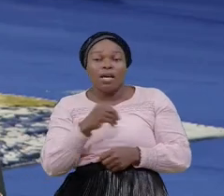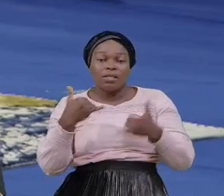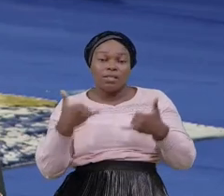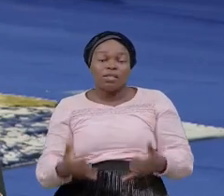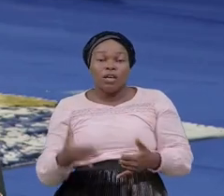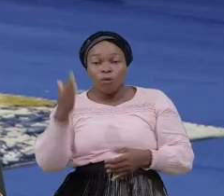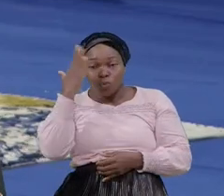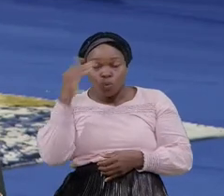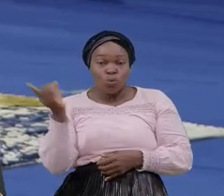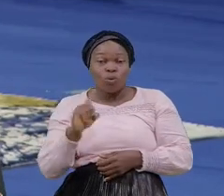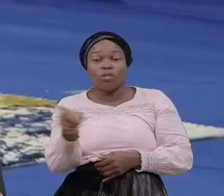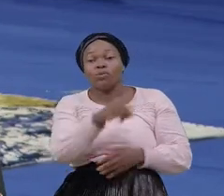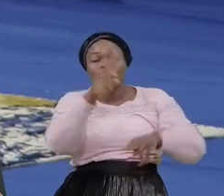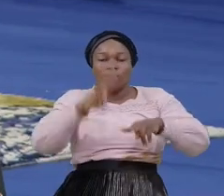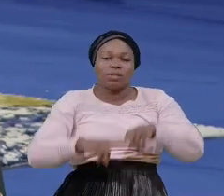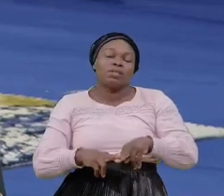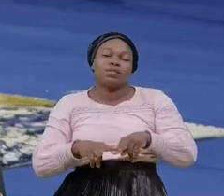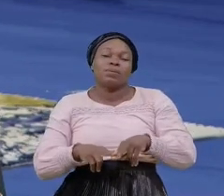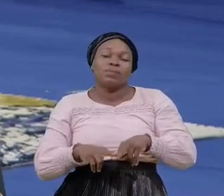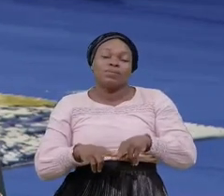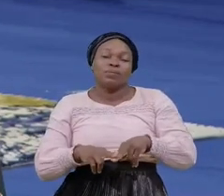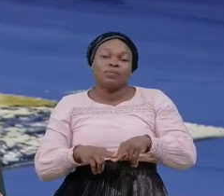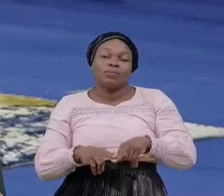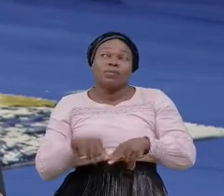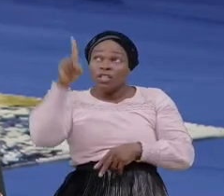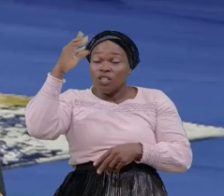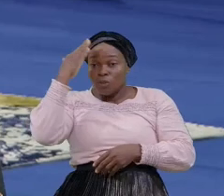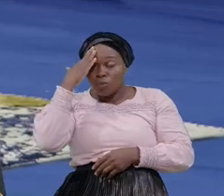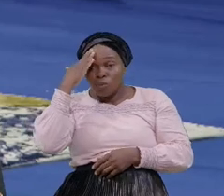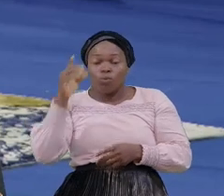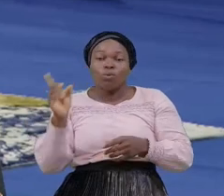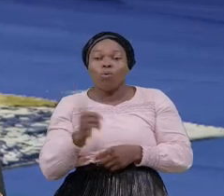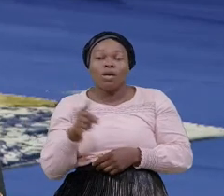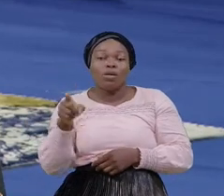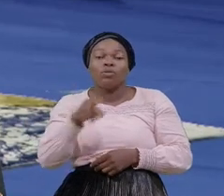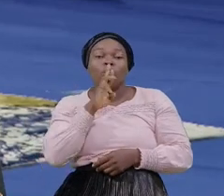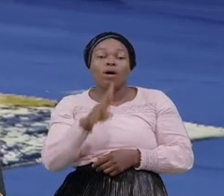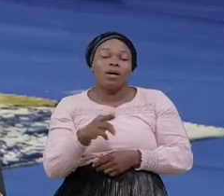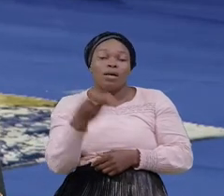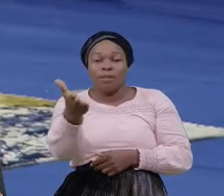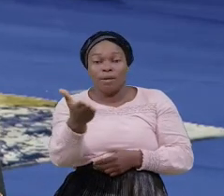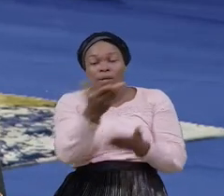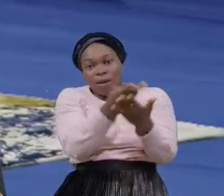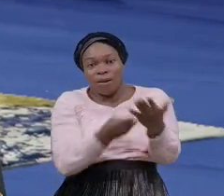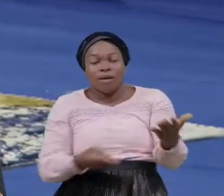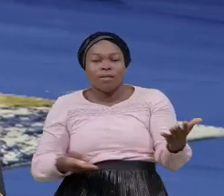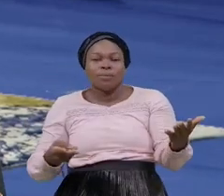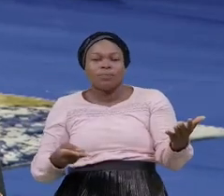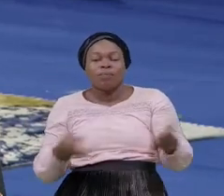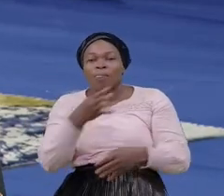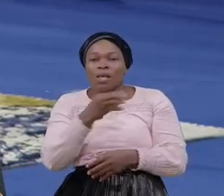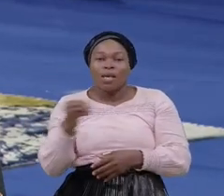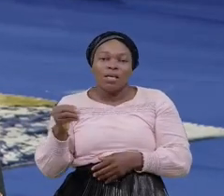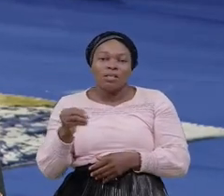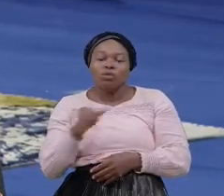Jésus connaît tout. Il sait là où vous êtes assis. Il sait là où vous êtes étendu